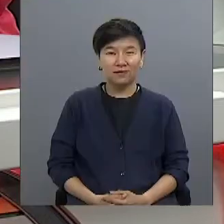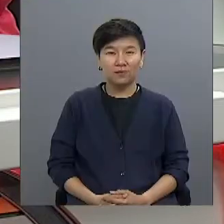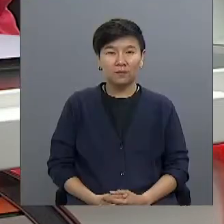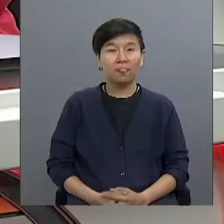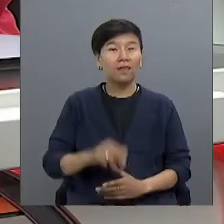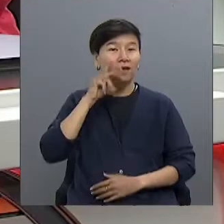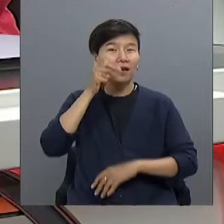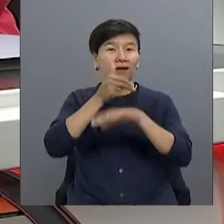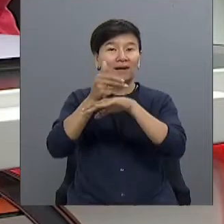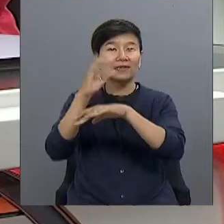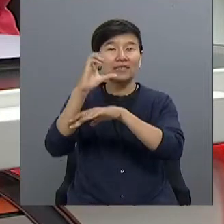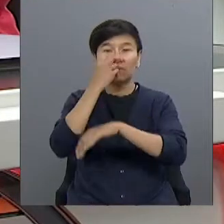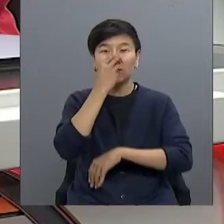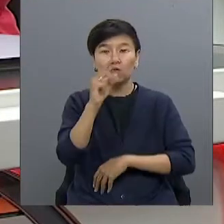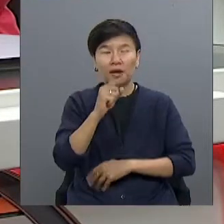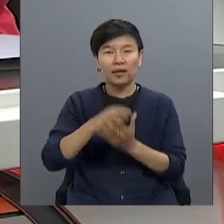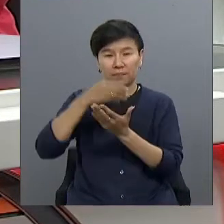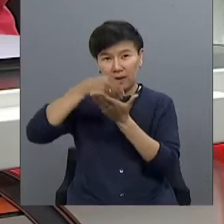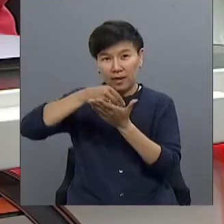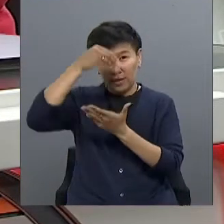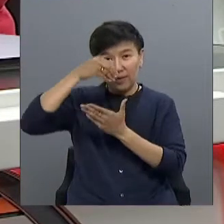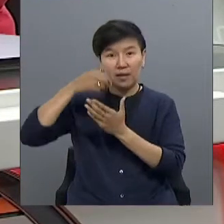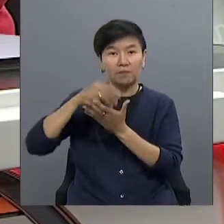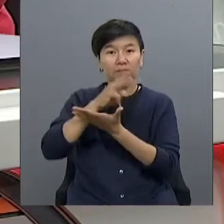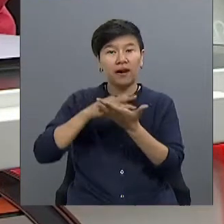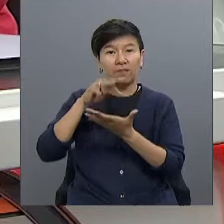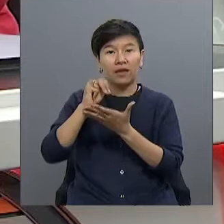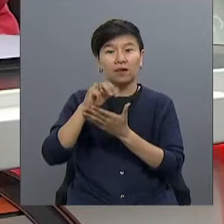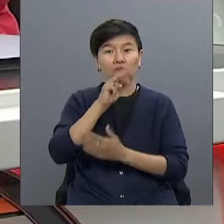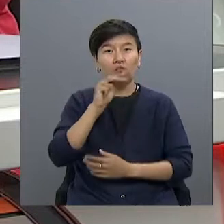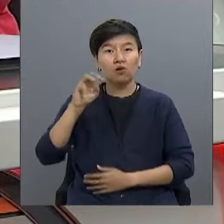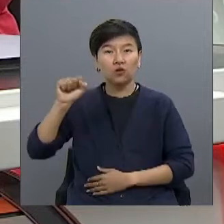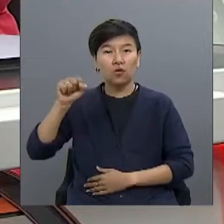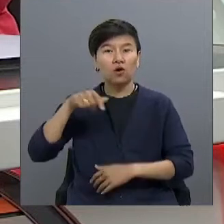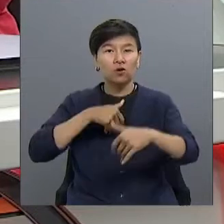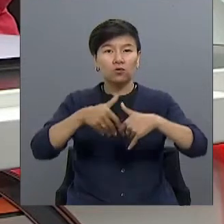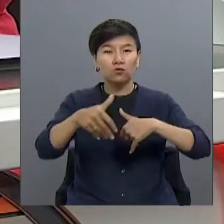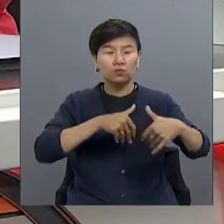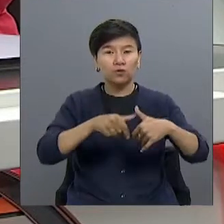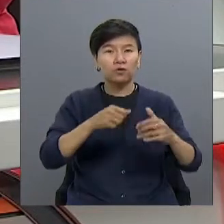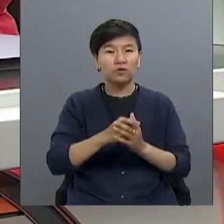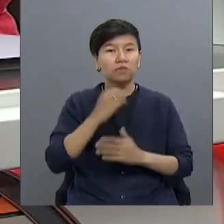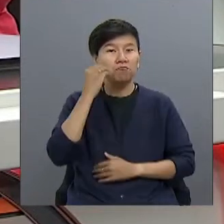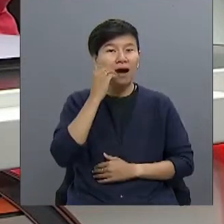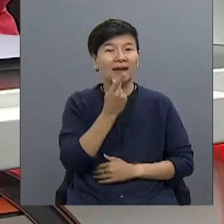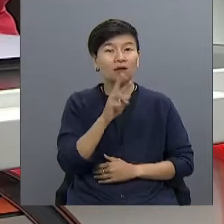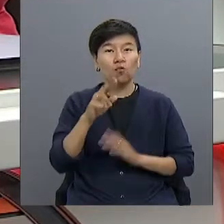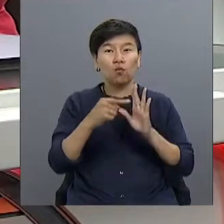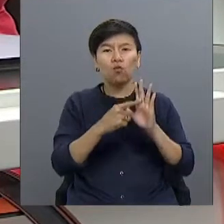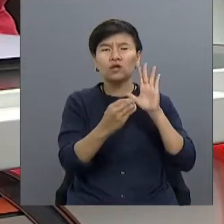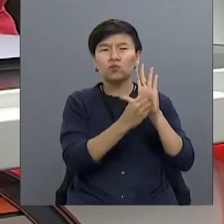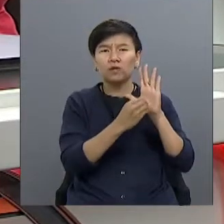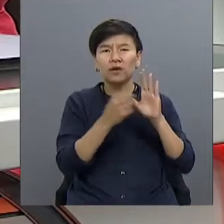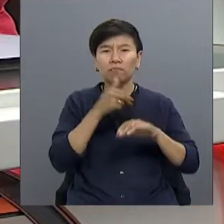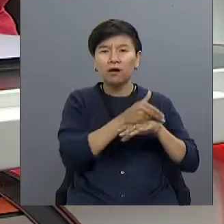เจนสิริพอร์เตอร์วันนี้ติดตามนิสิตจากมหาวิทยาลัยสารคามพื้นที่ชุมชนบ้านครัวในเขตราชเทวีกรุงเทพนะคะที่จะพา